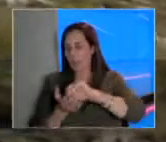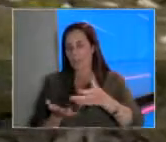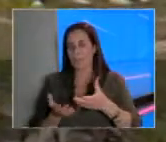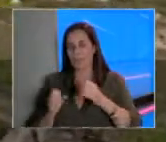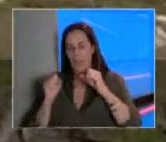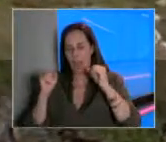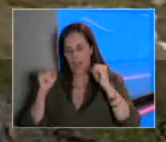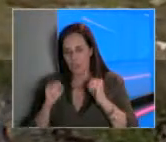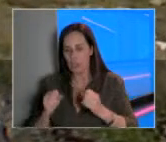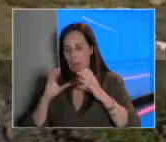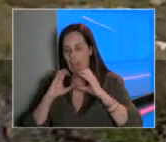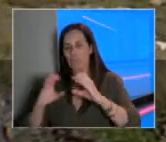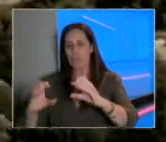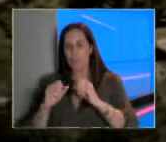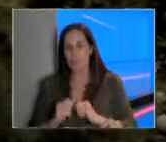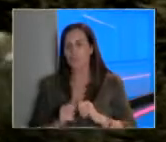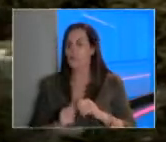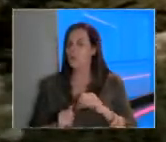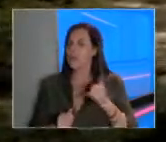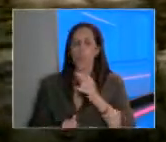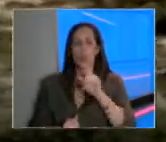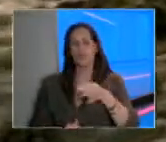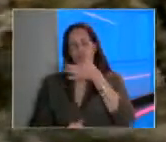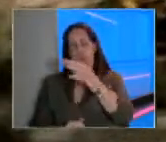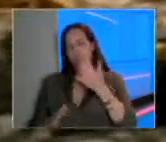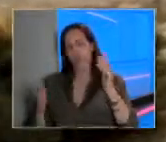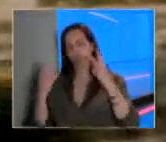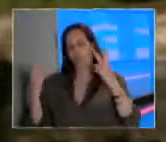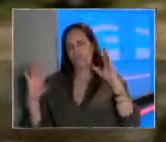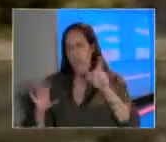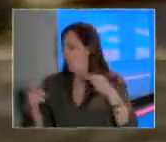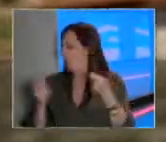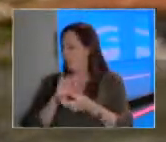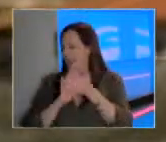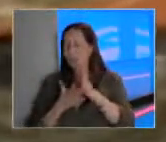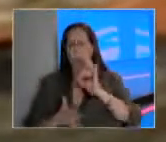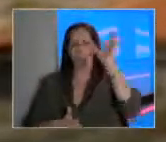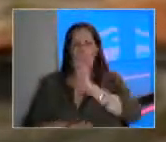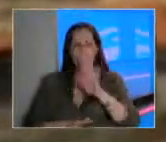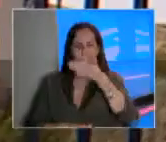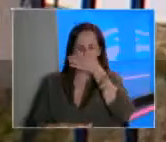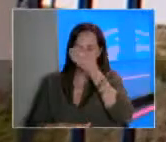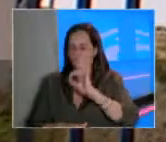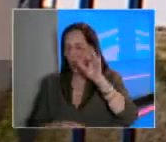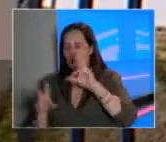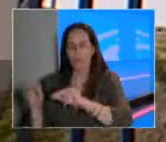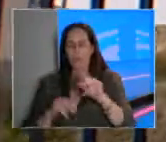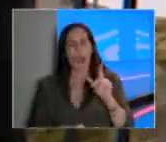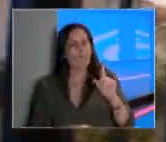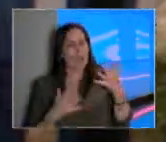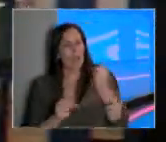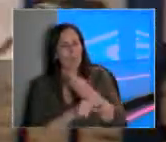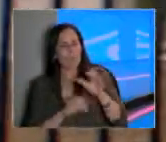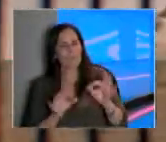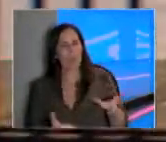על התשתיות הראשיות, על הכבישים הראשיים, כן או לא, זאת השאלה המרכזית, היא בכלל לא רלוונטית לכמה אחוז, באותם אחוזים בדיוק אפשר... אבל איך עושים את